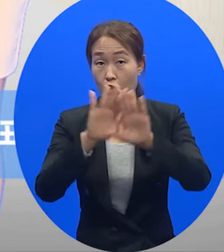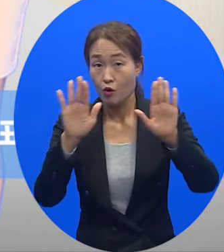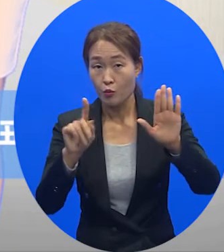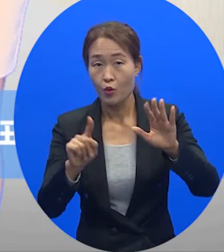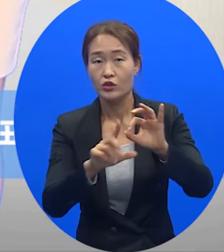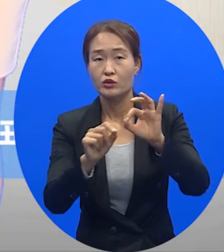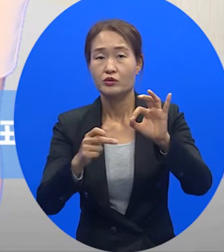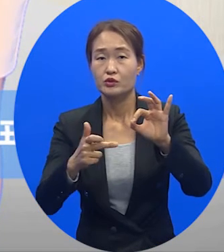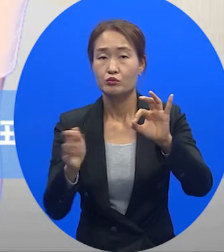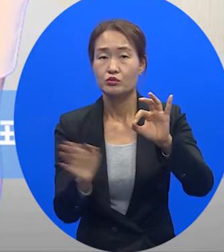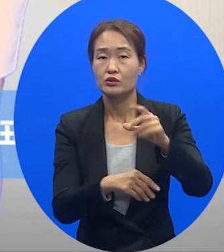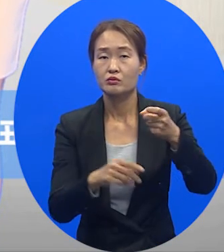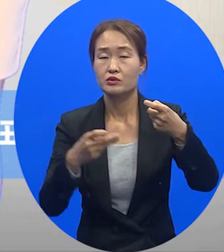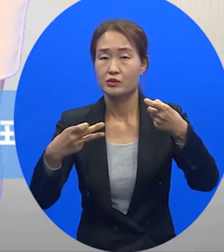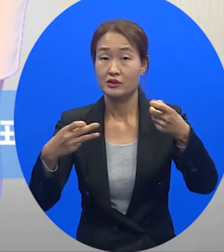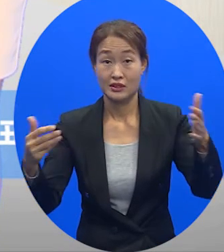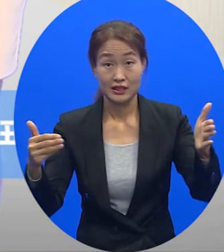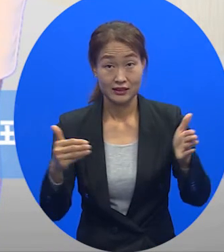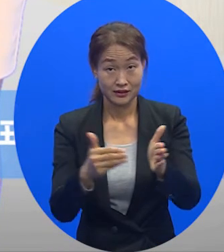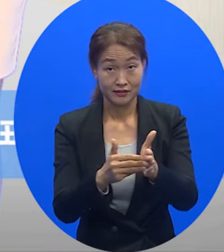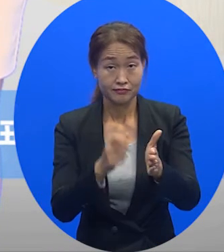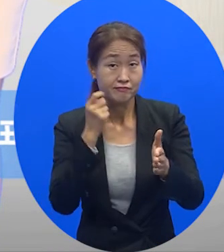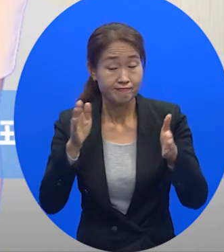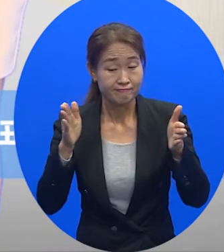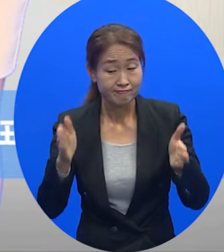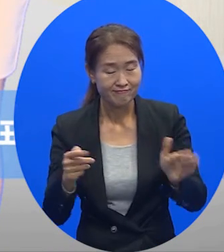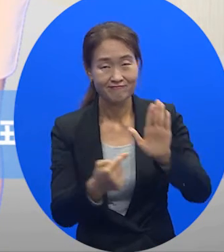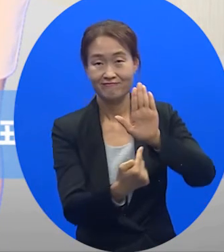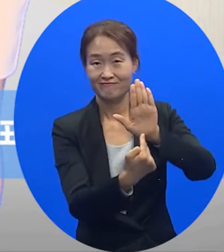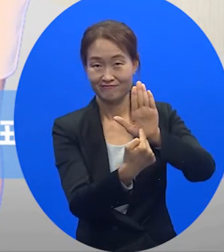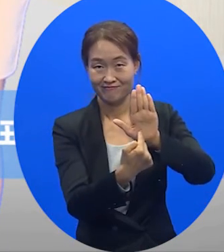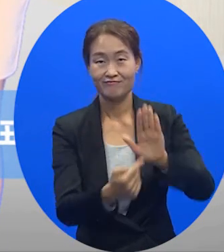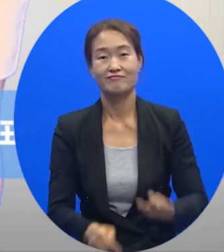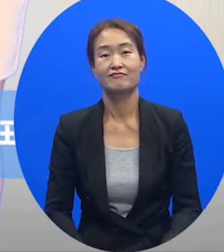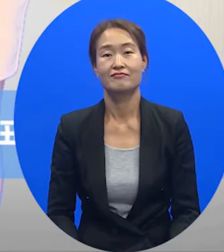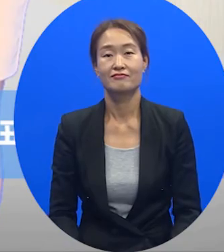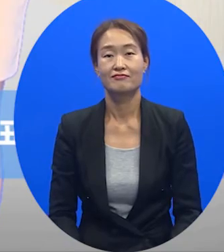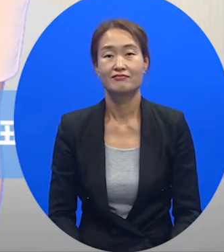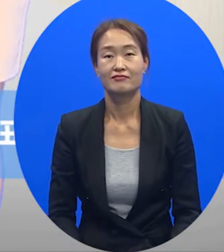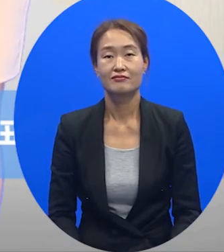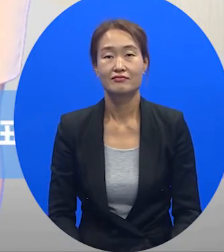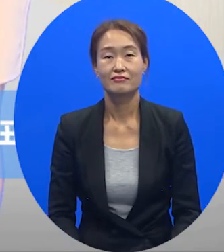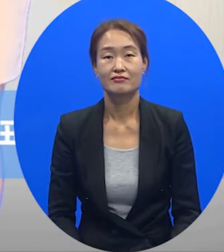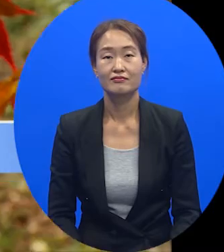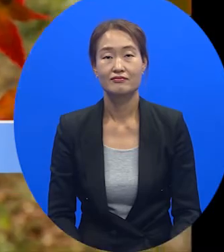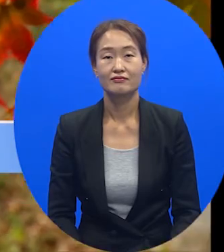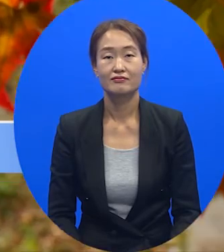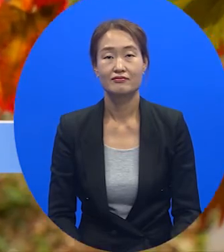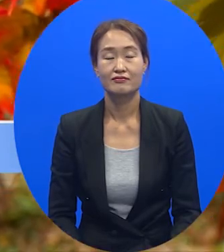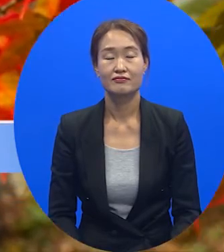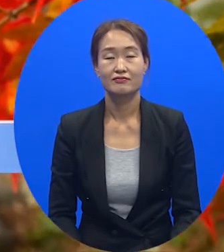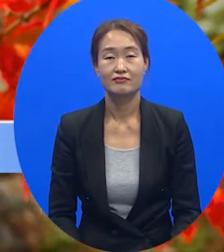기상청은 10월 17일부터 11월 13일까지 1개월 날씨 전망을 발표했습니다.